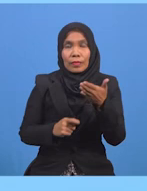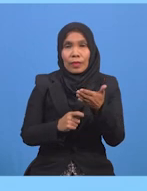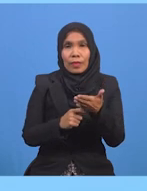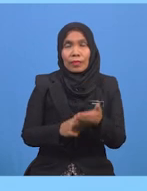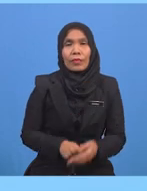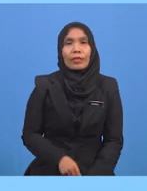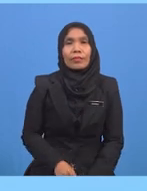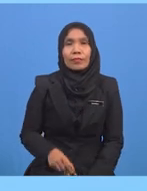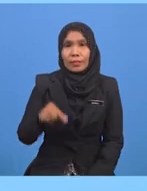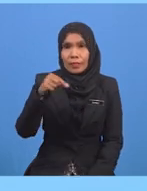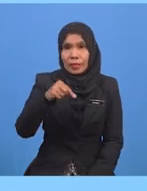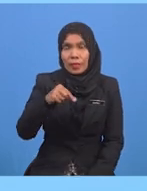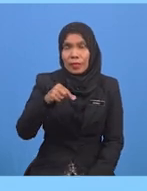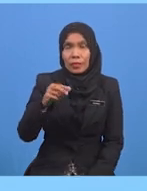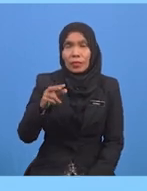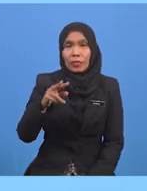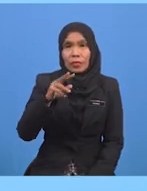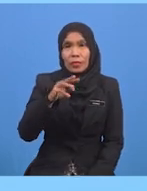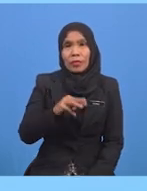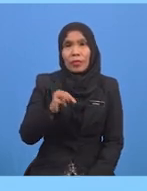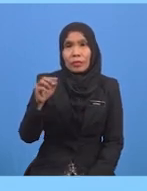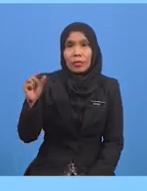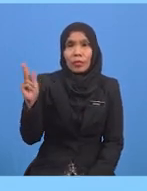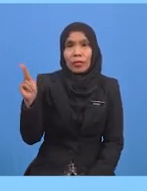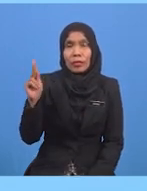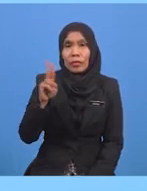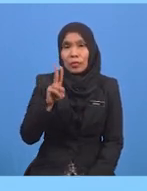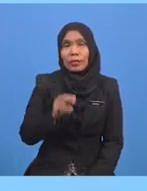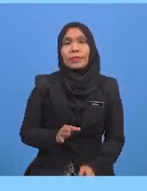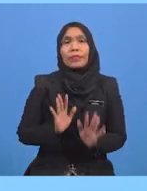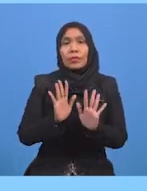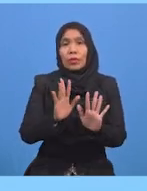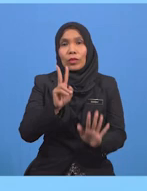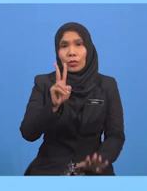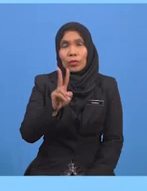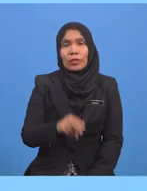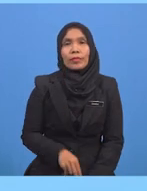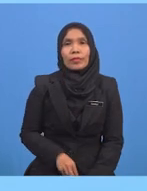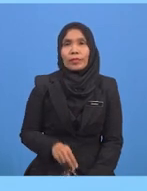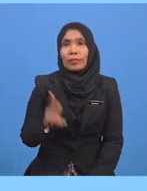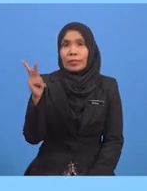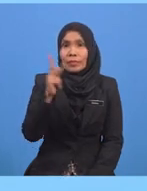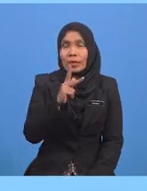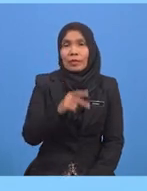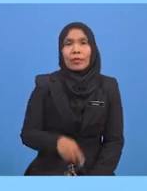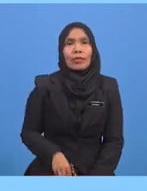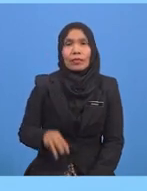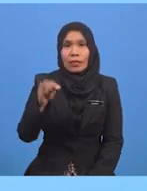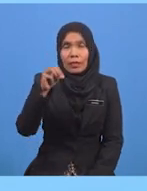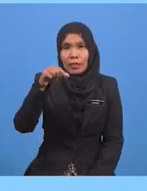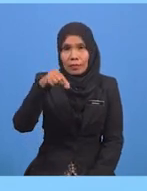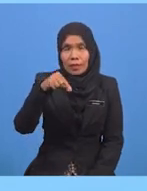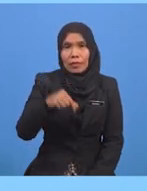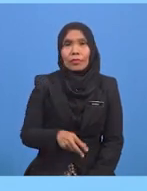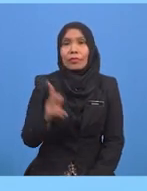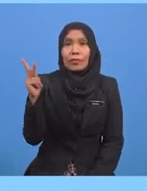QN kuasa 2 tolak 2 didarabkan dengan MQ,